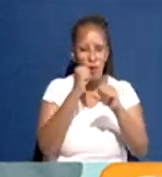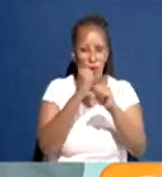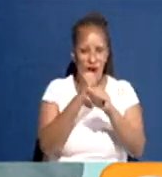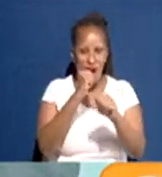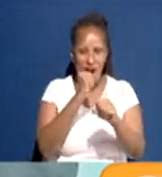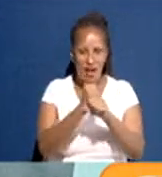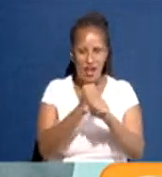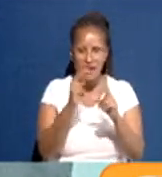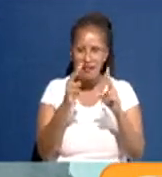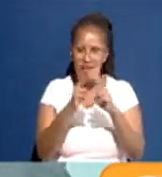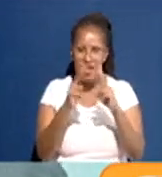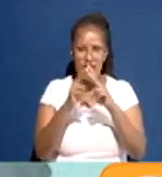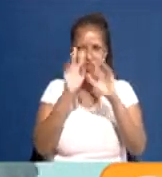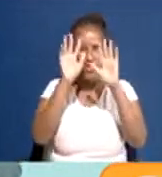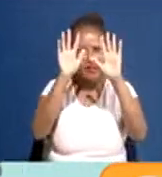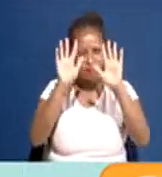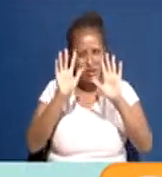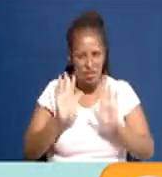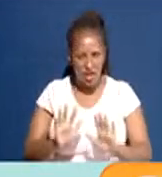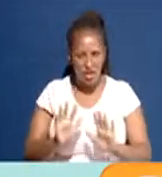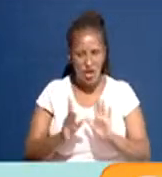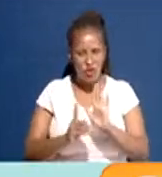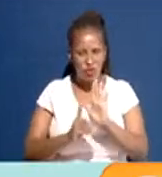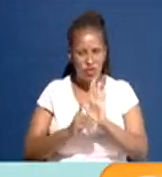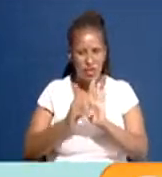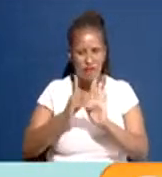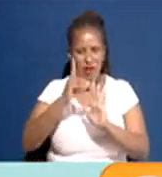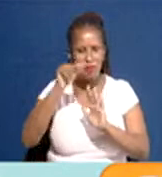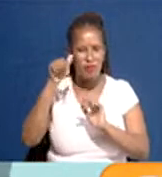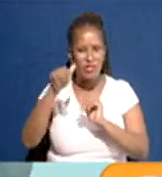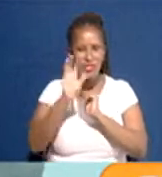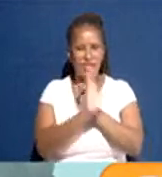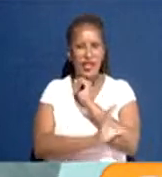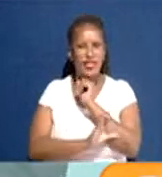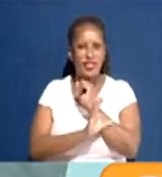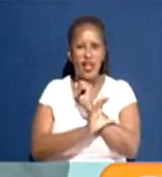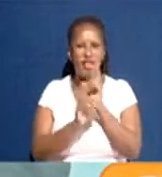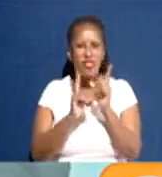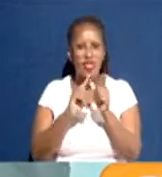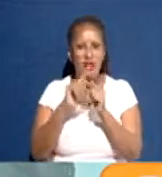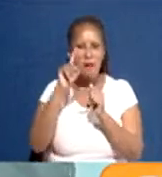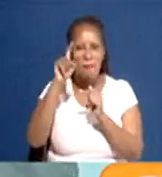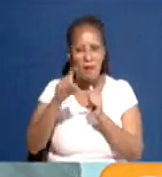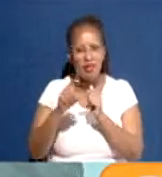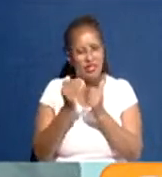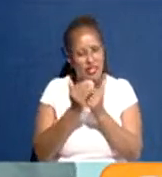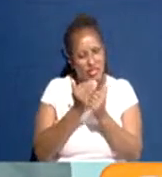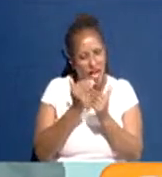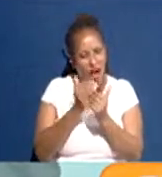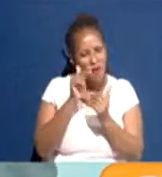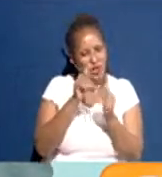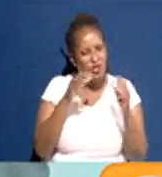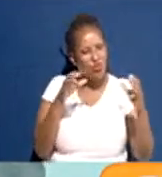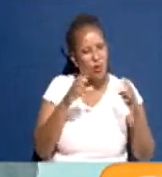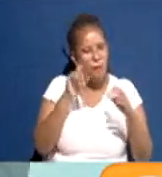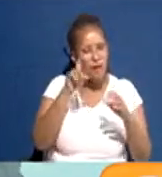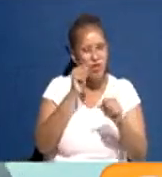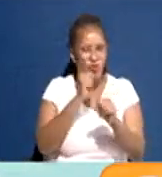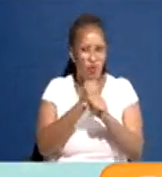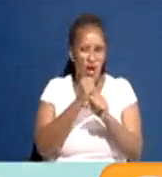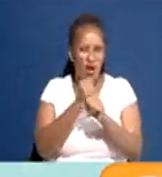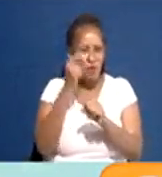that important to the development of our country, we must look after it, we must work for